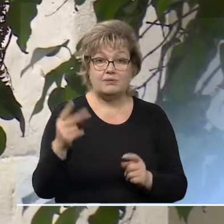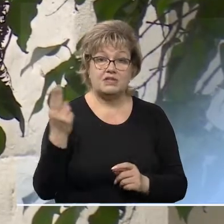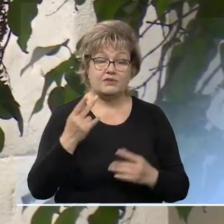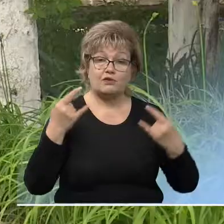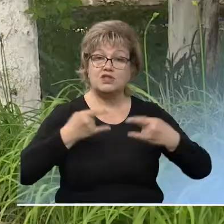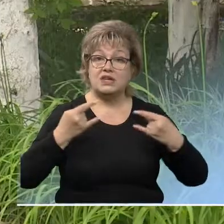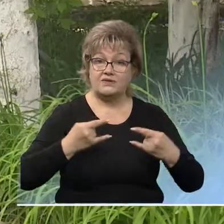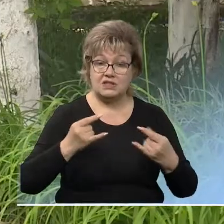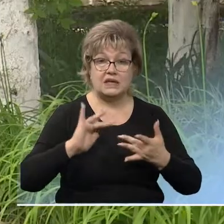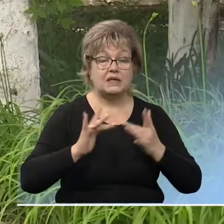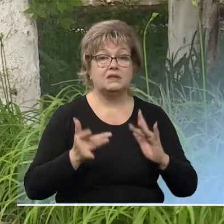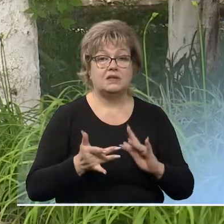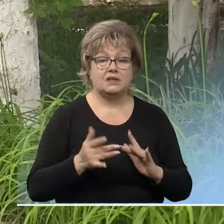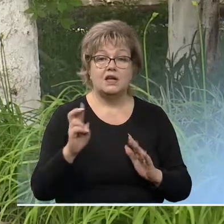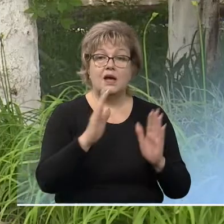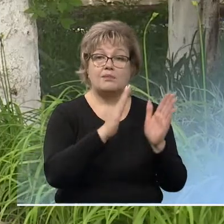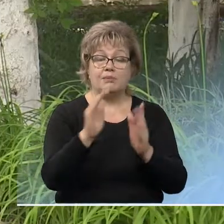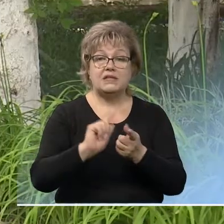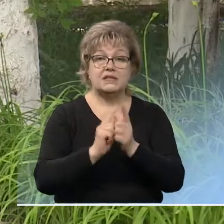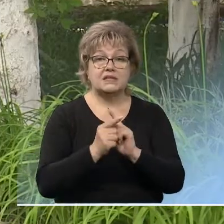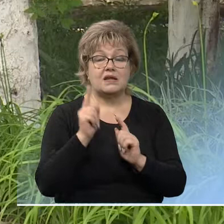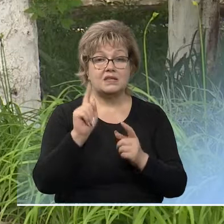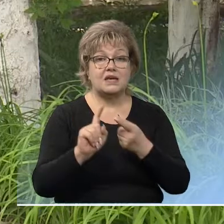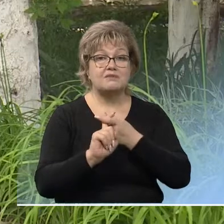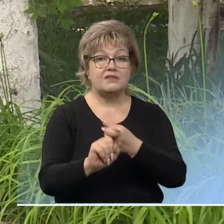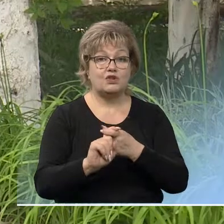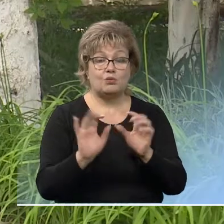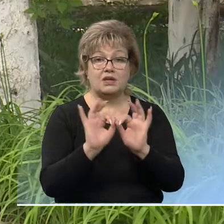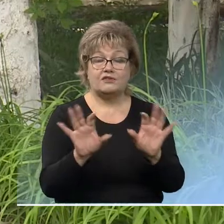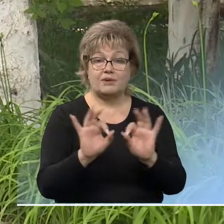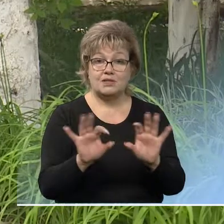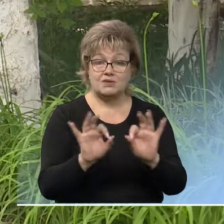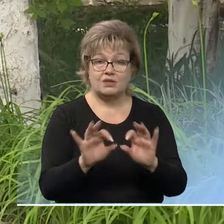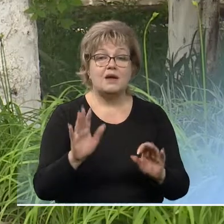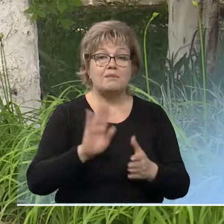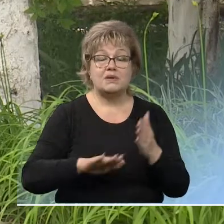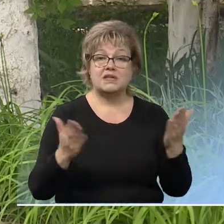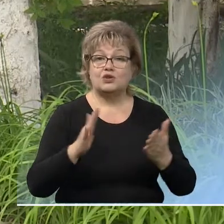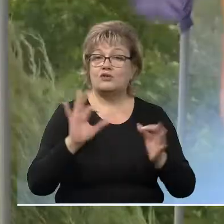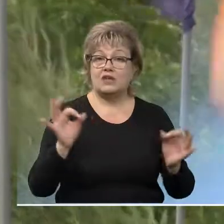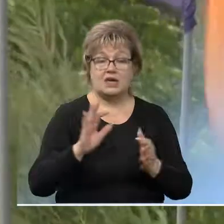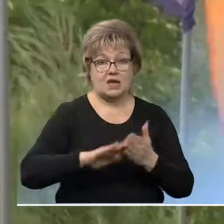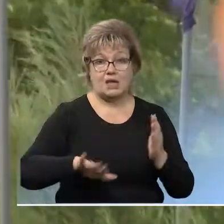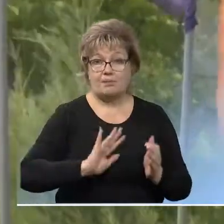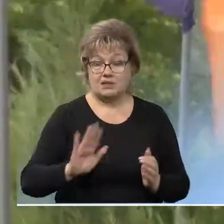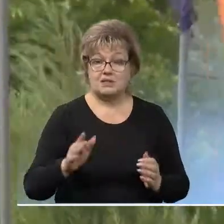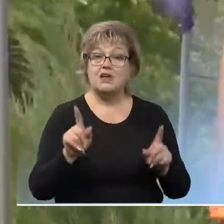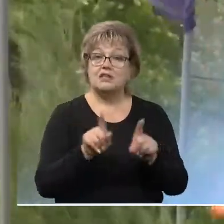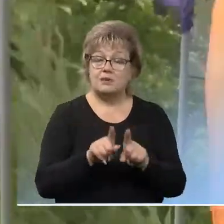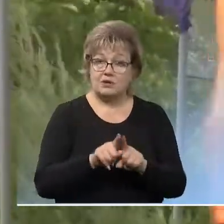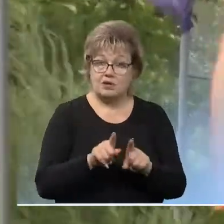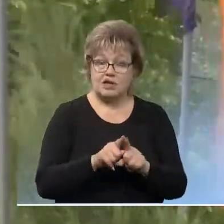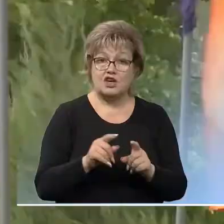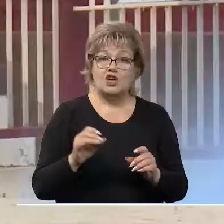времена цифрового телевидения и интернета библиотека стала тем звеном информационного просвещения, без которого никак не обойтись. Но